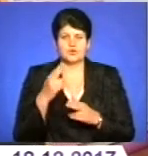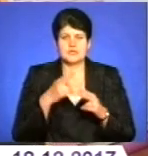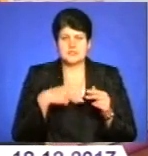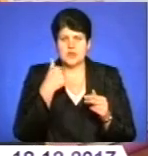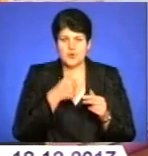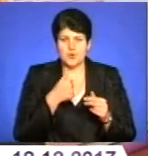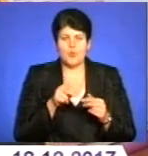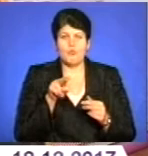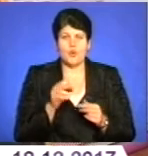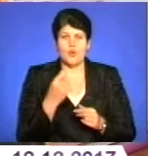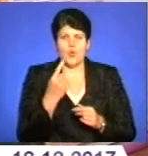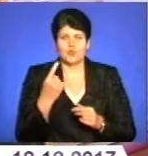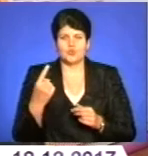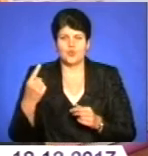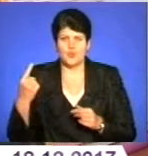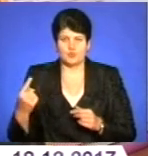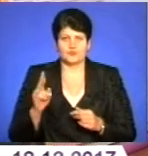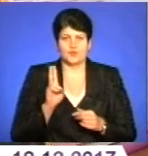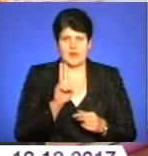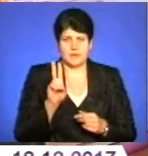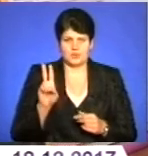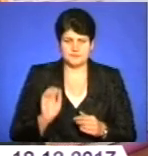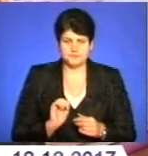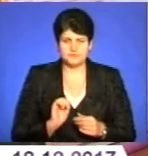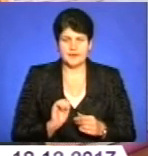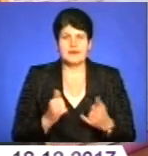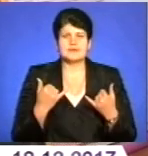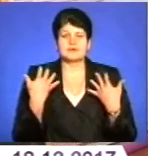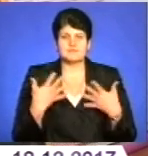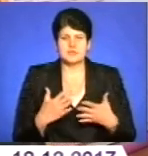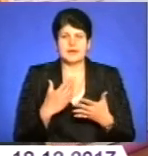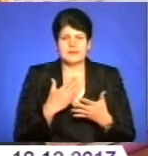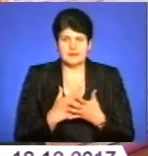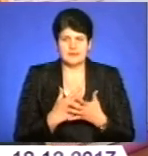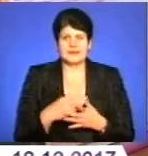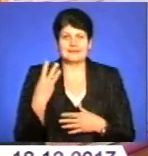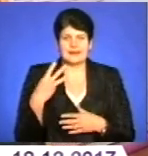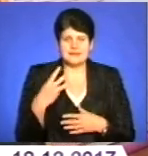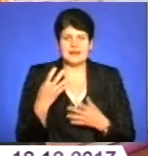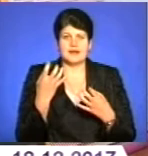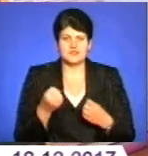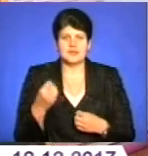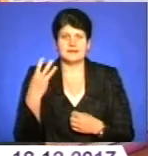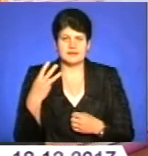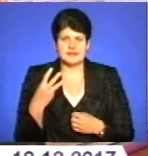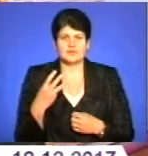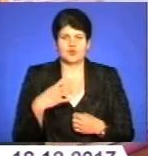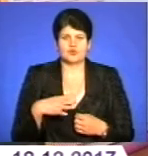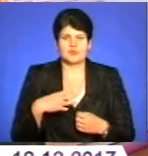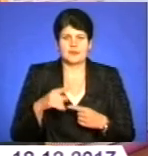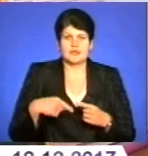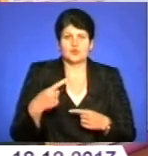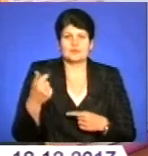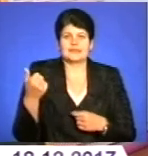встановимо по одному в транспортному засобі. Зараз вже є в наявності у нас 30, і ще 30 ми очікуємо наступного